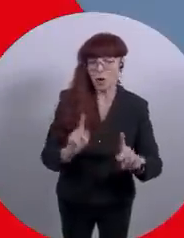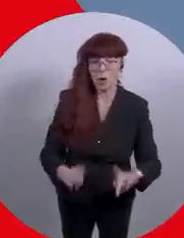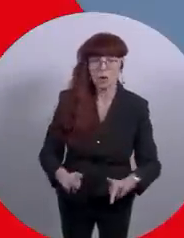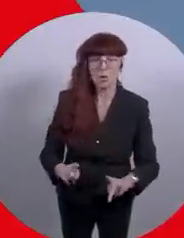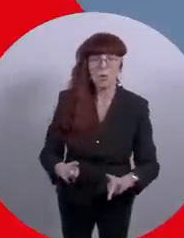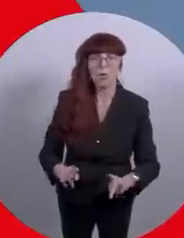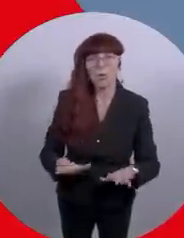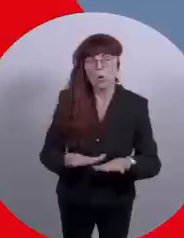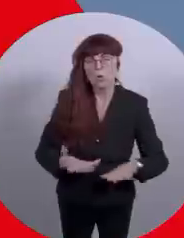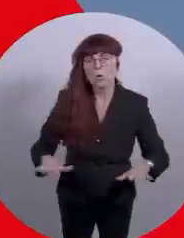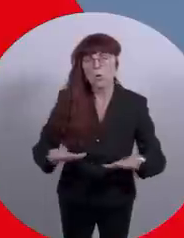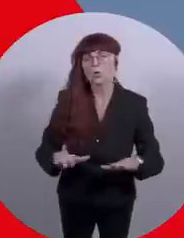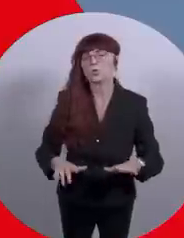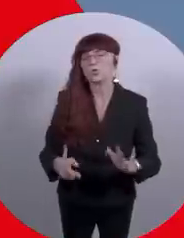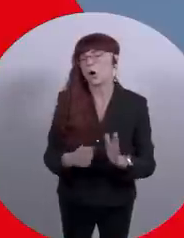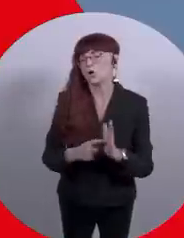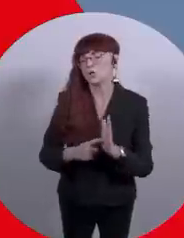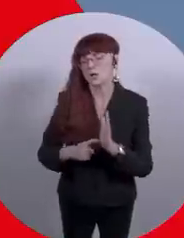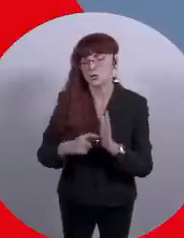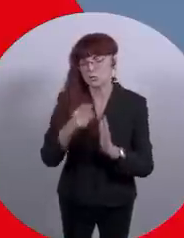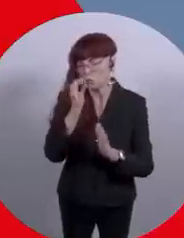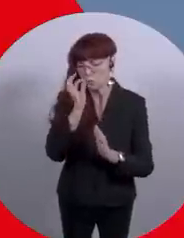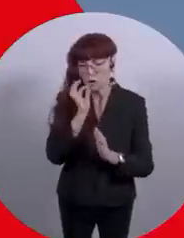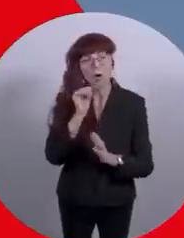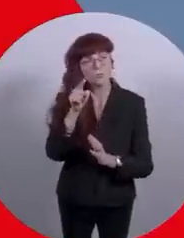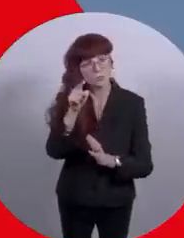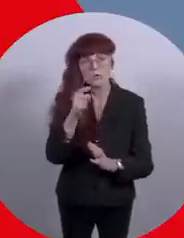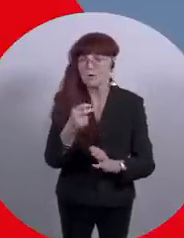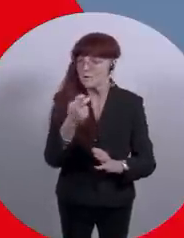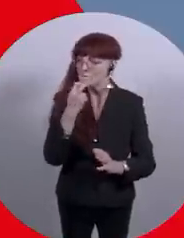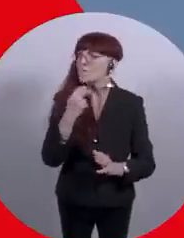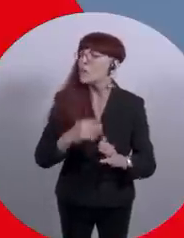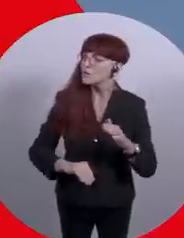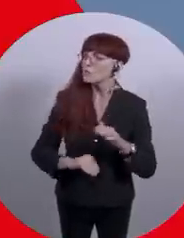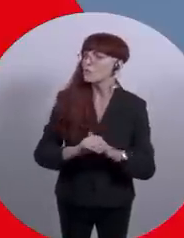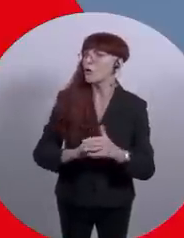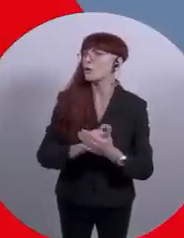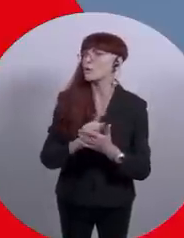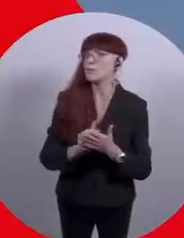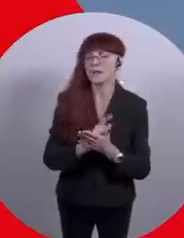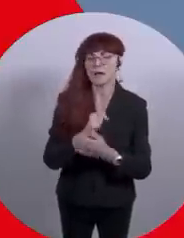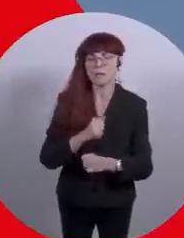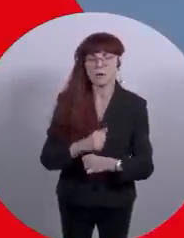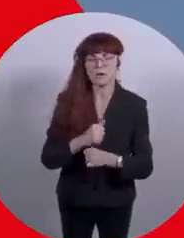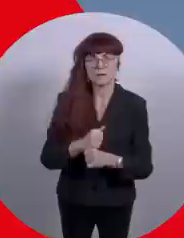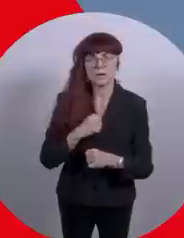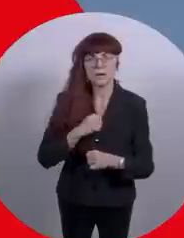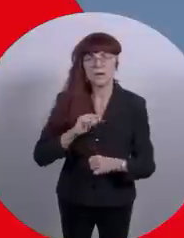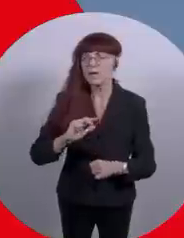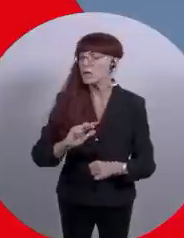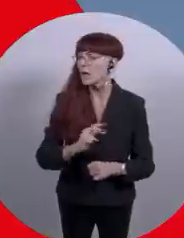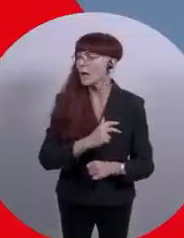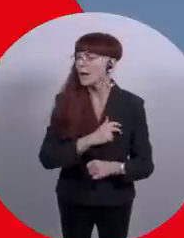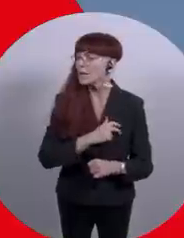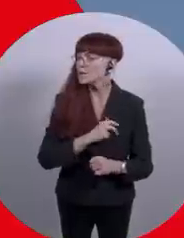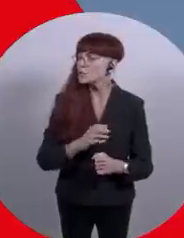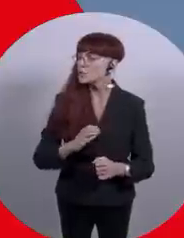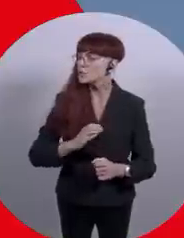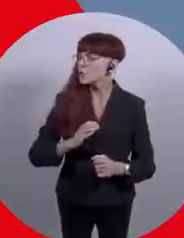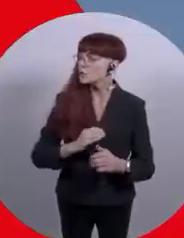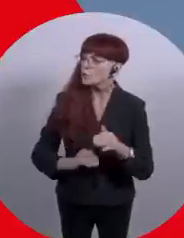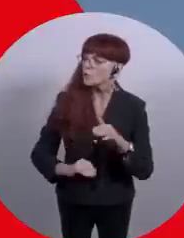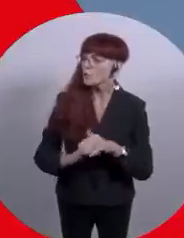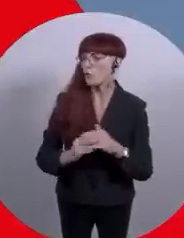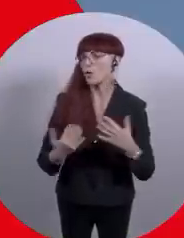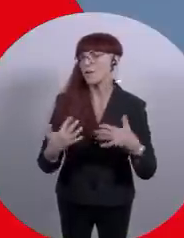speziell die Frauen zu sagen ja ich will Vollzeit arbeiten weil dann habe ich realistische Chance dass sie voll integriert bin es